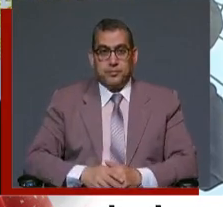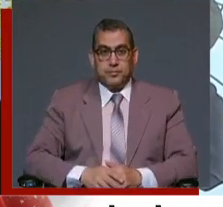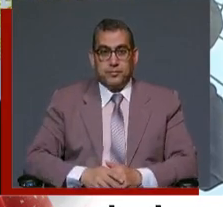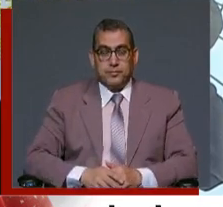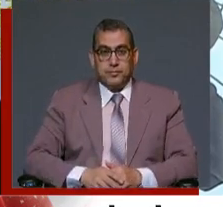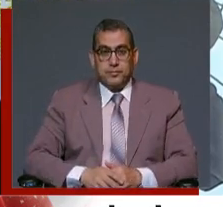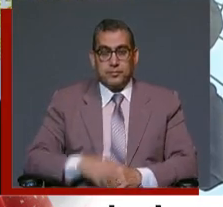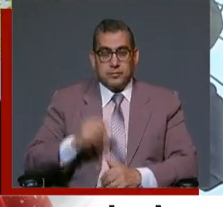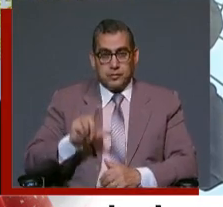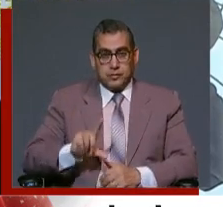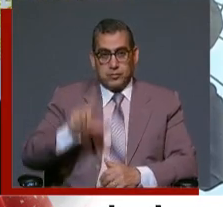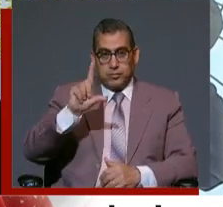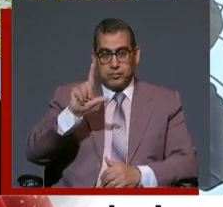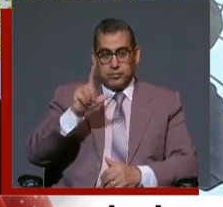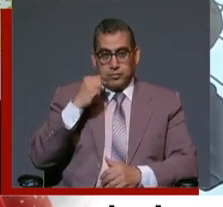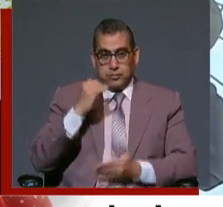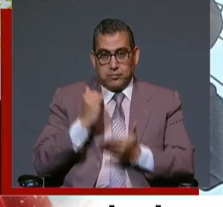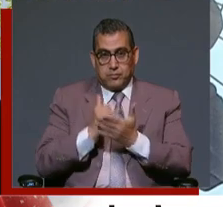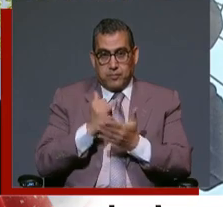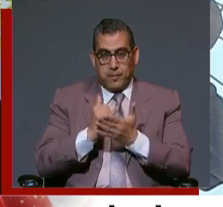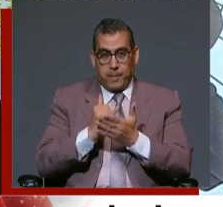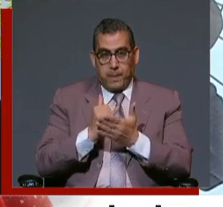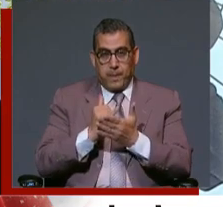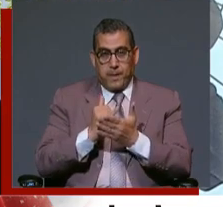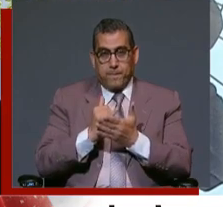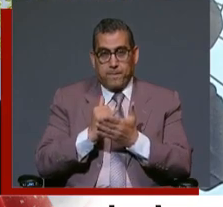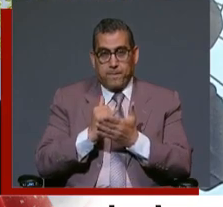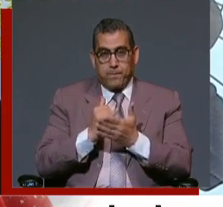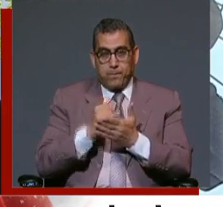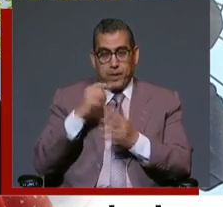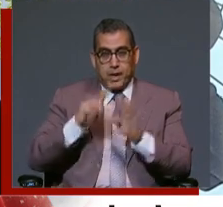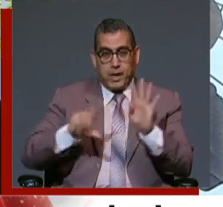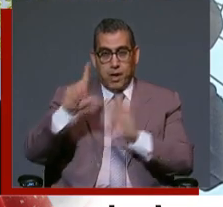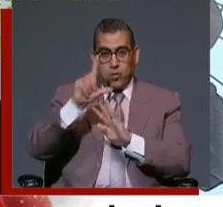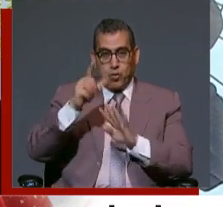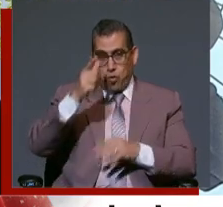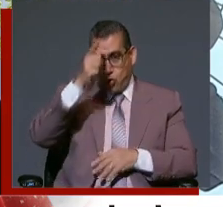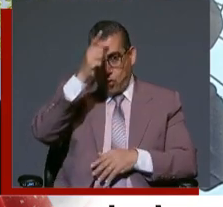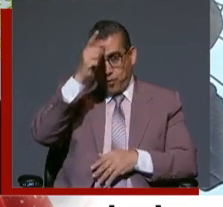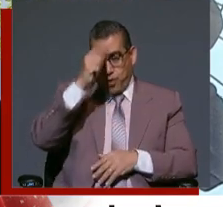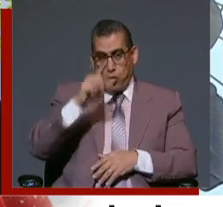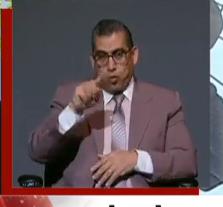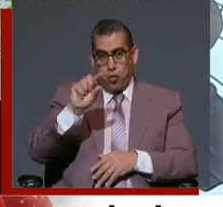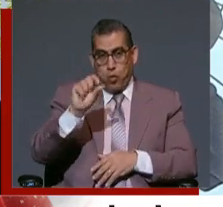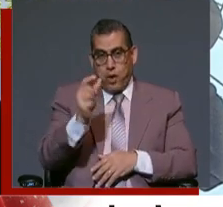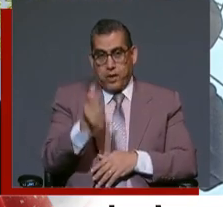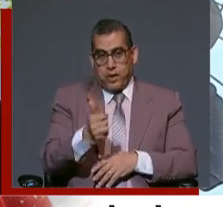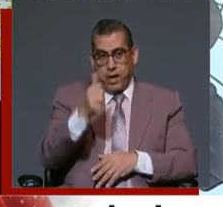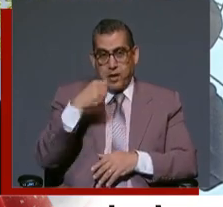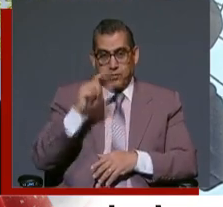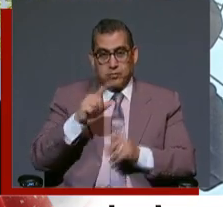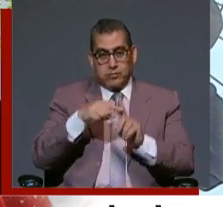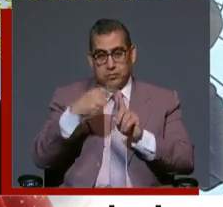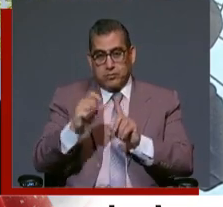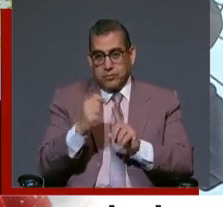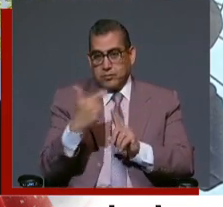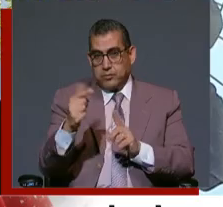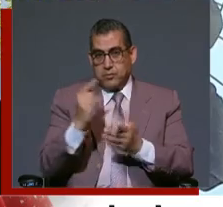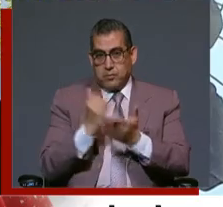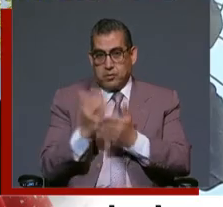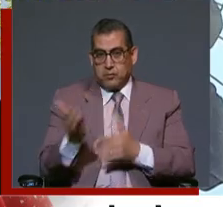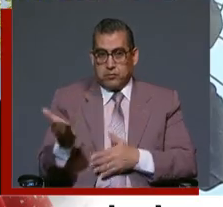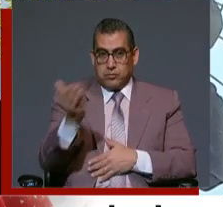معالي السيد إدوار جيرنتي رئيس وزراء جمهورية رواندا، ممثلا لفخامة السيد